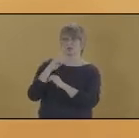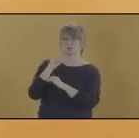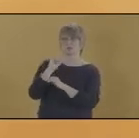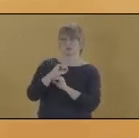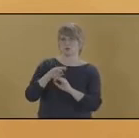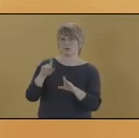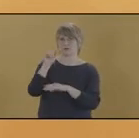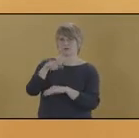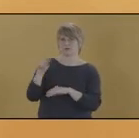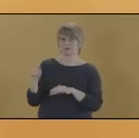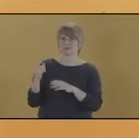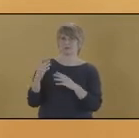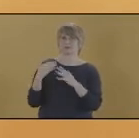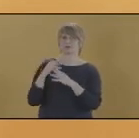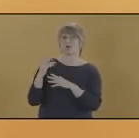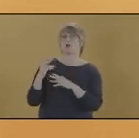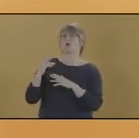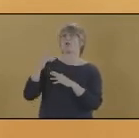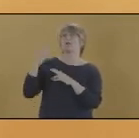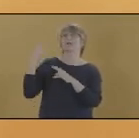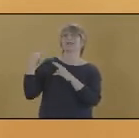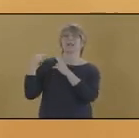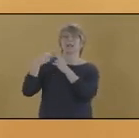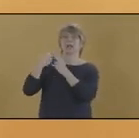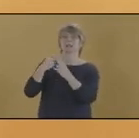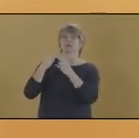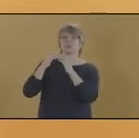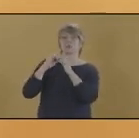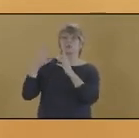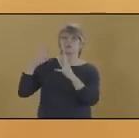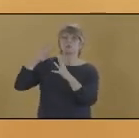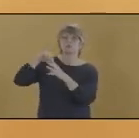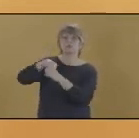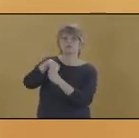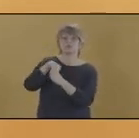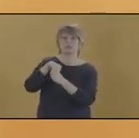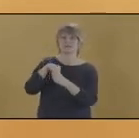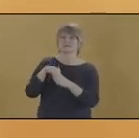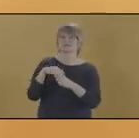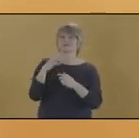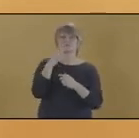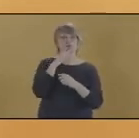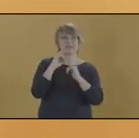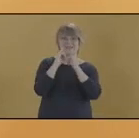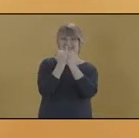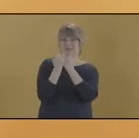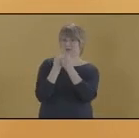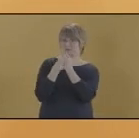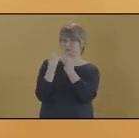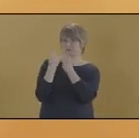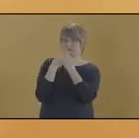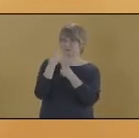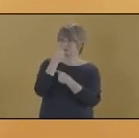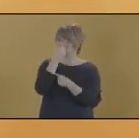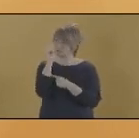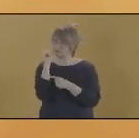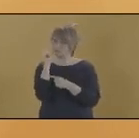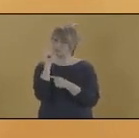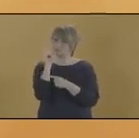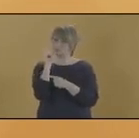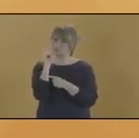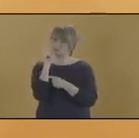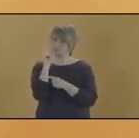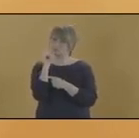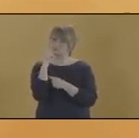hat einen transgenerationalen Ansatz. Das heißt, wir möchten gerne nicht nur mit Eltern darüber sprechen, dass sie oder